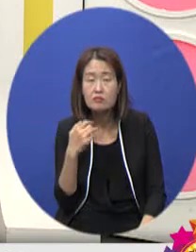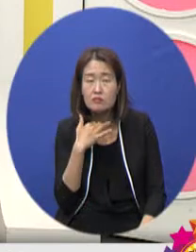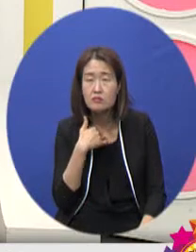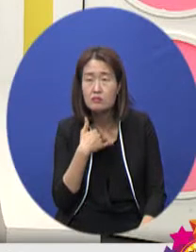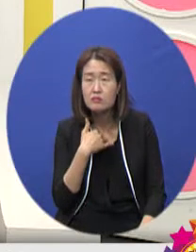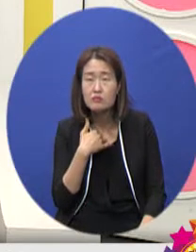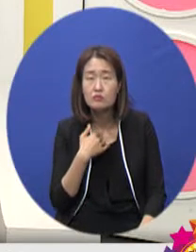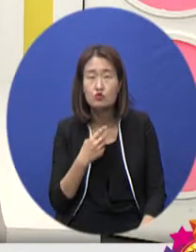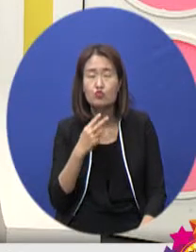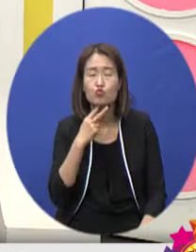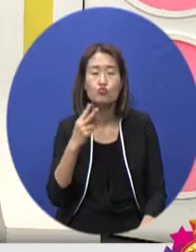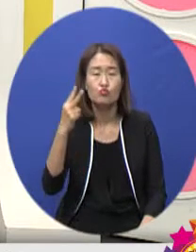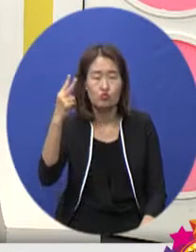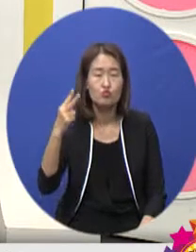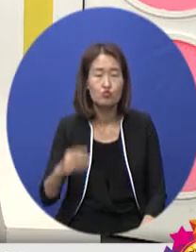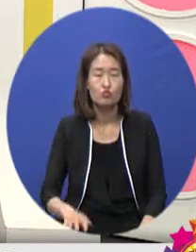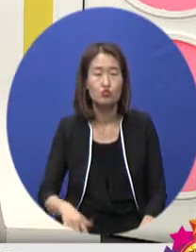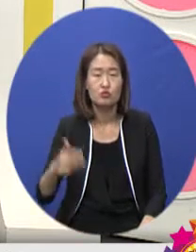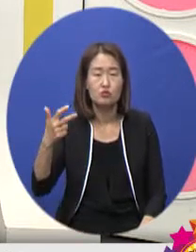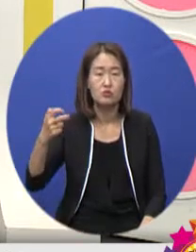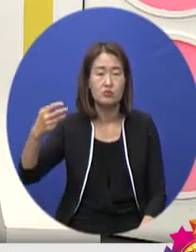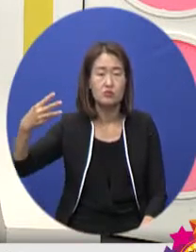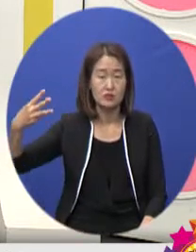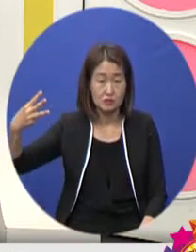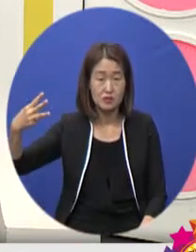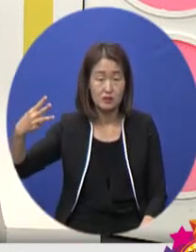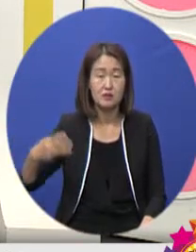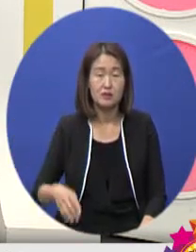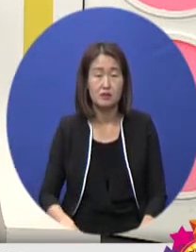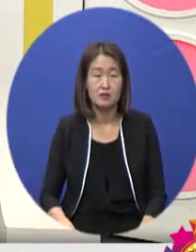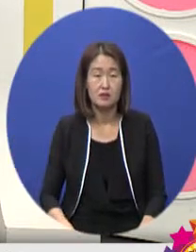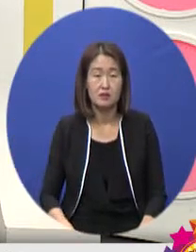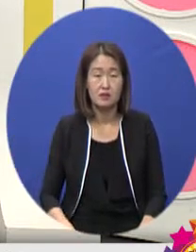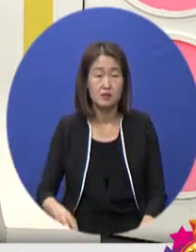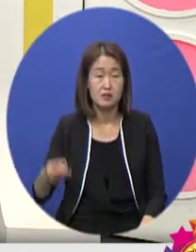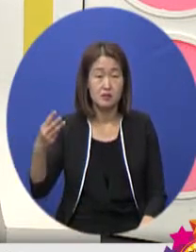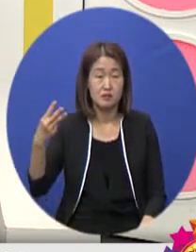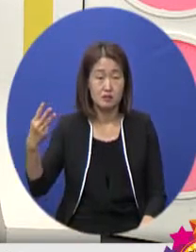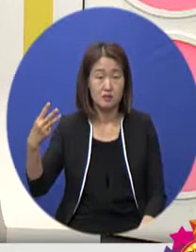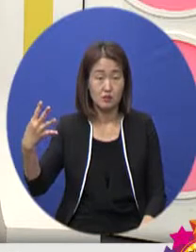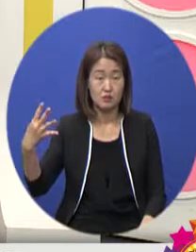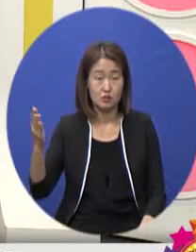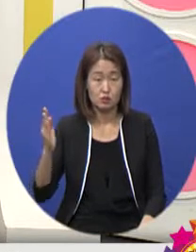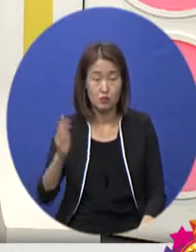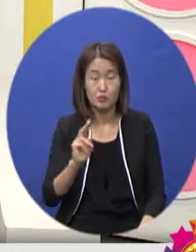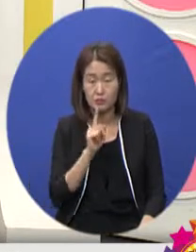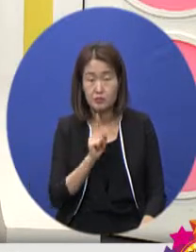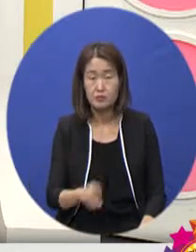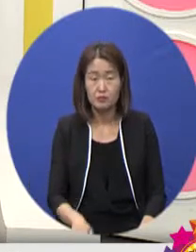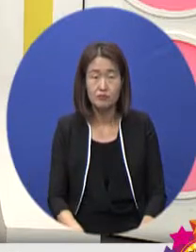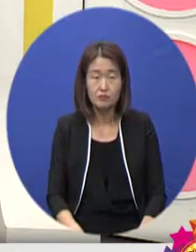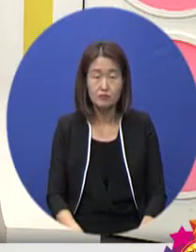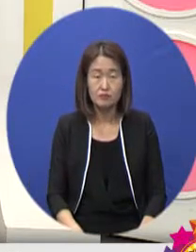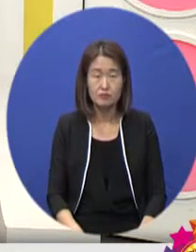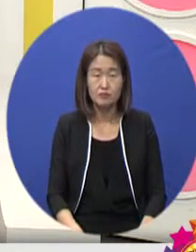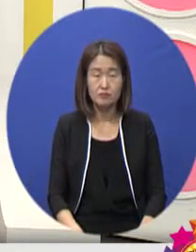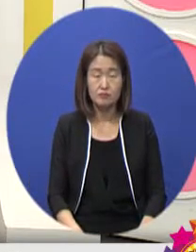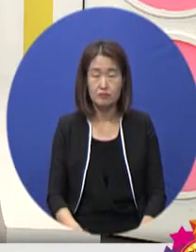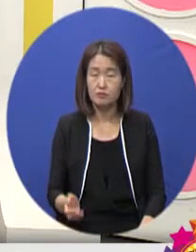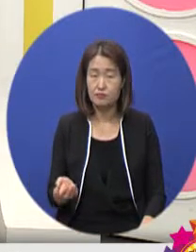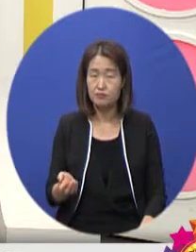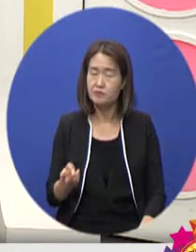나보다 두 살 많습니다. 그걸 아, 그럼 74 되셨네요. 이런 중반. 예. 네. 그